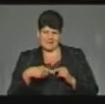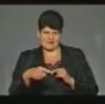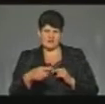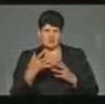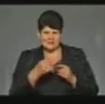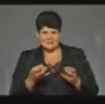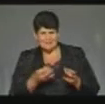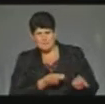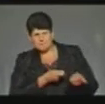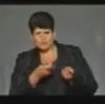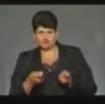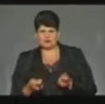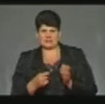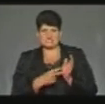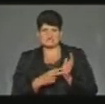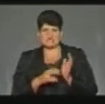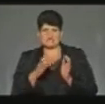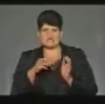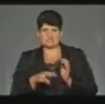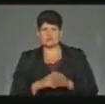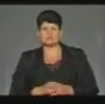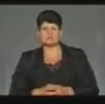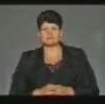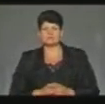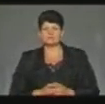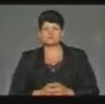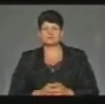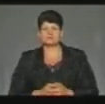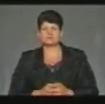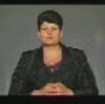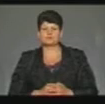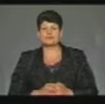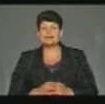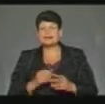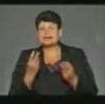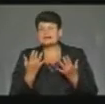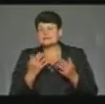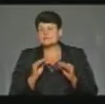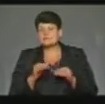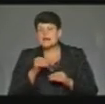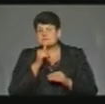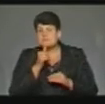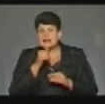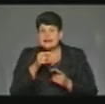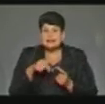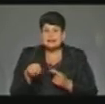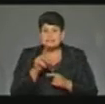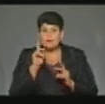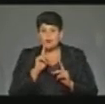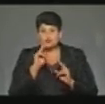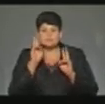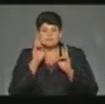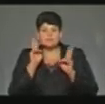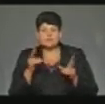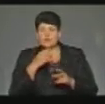прийдеться ще посунути на сантиметрів 70. Наскільки встановлять експериментальне кільце, поки що невідомо, каже